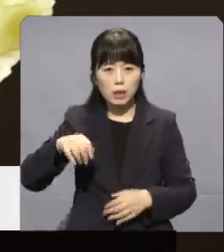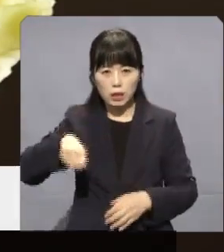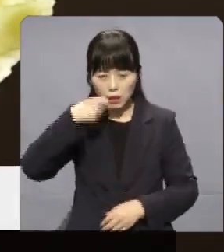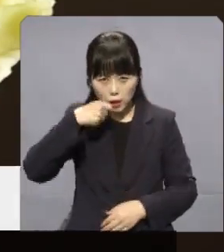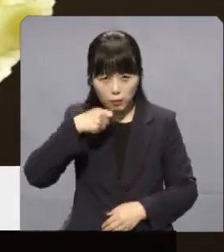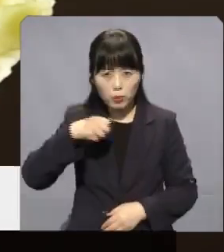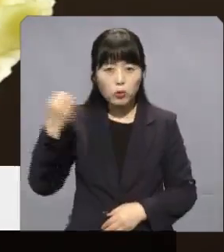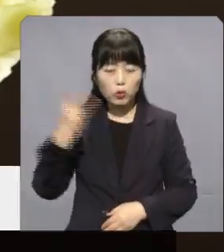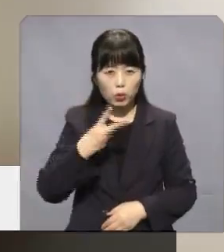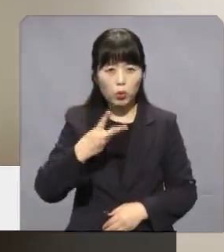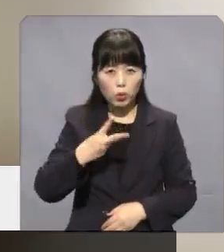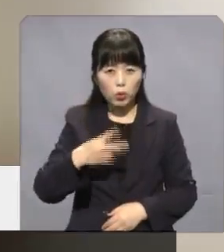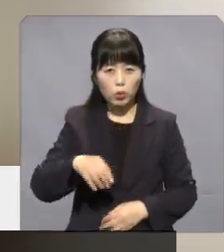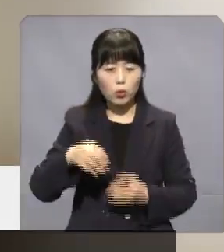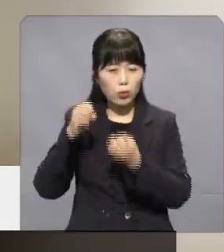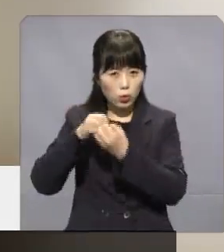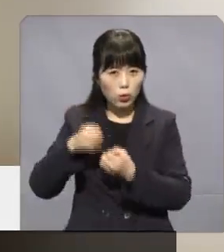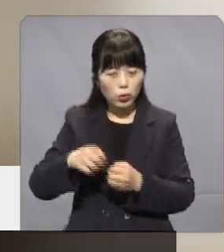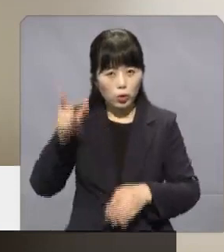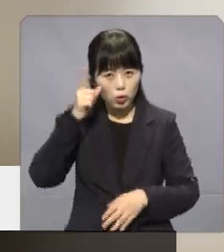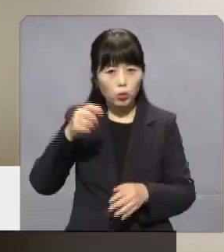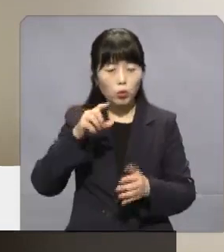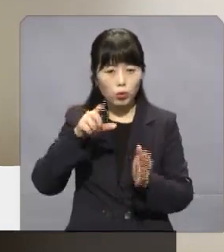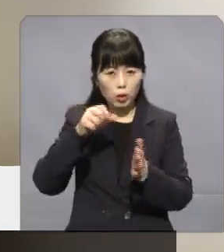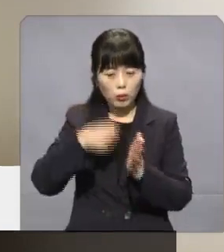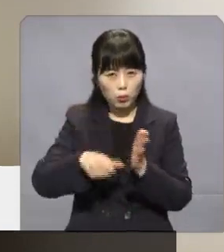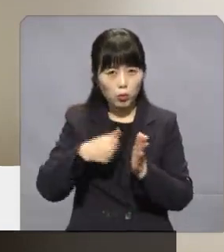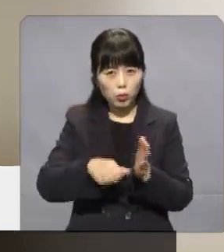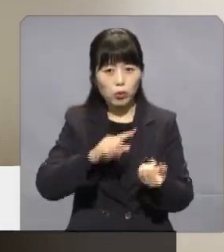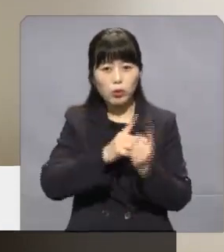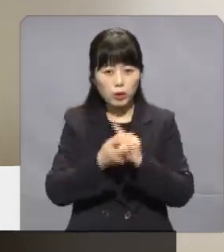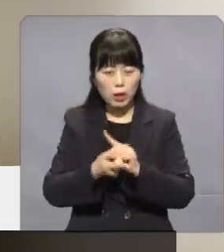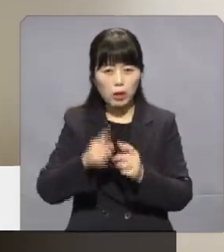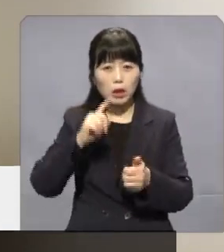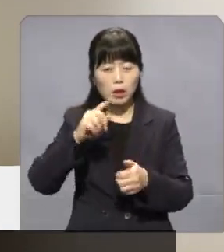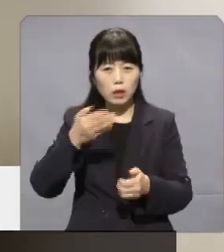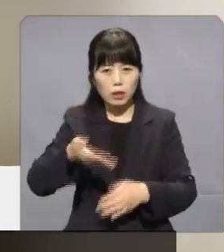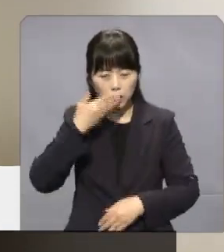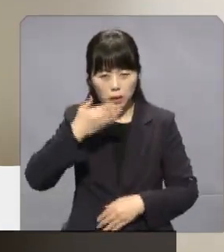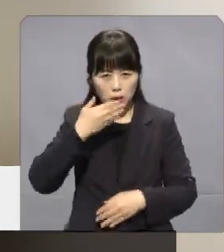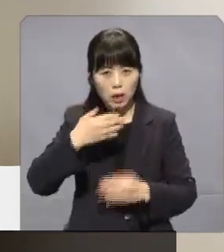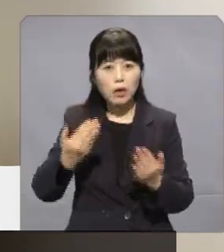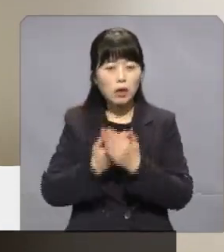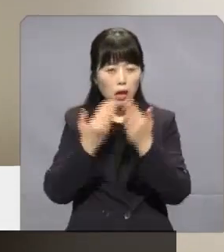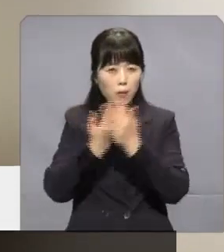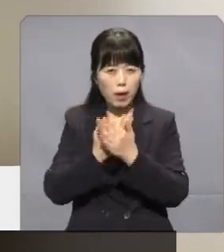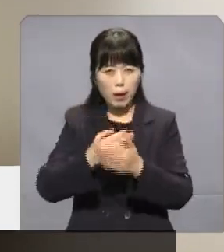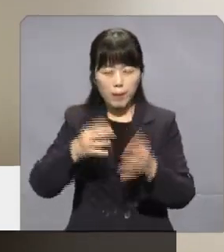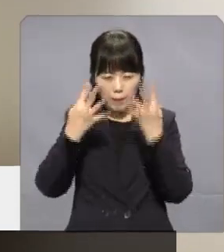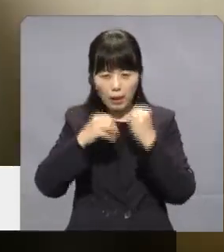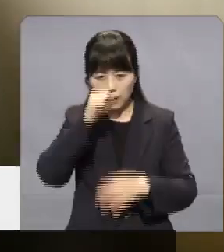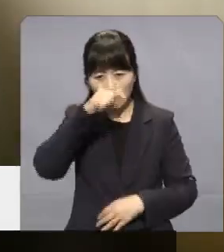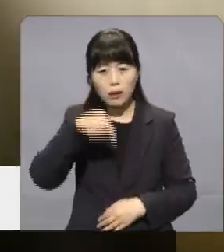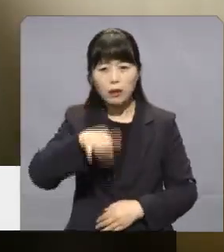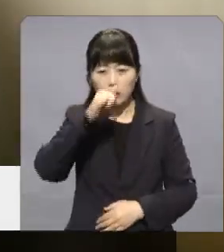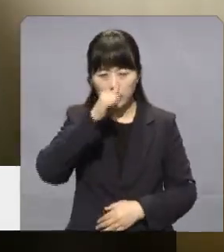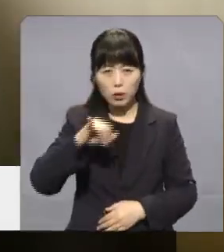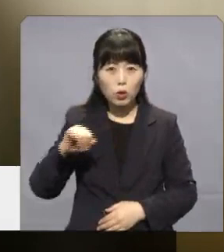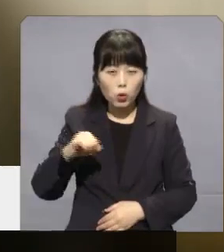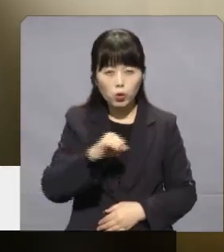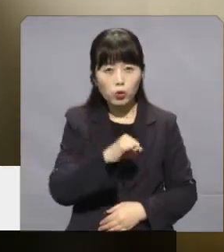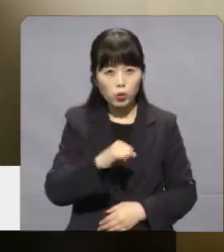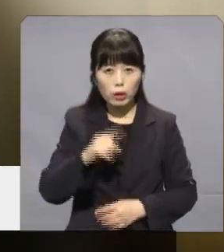식품 또는 전통적인 축산물을 대신할 식량 자원으로 개발하는 데에는 많은 장점이 있습니다.